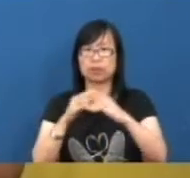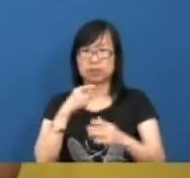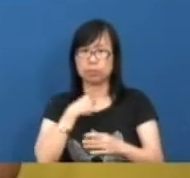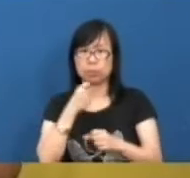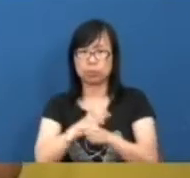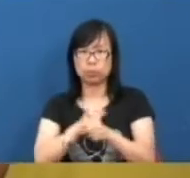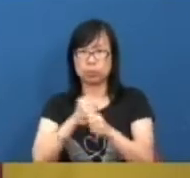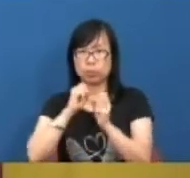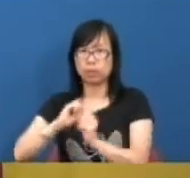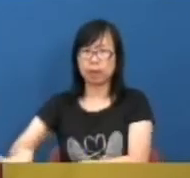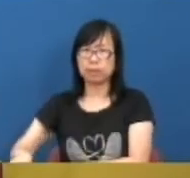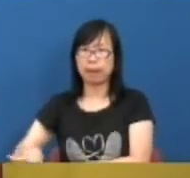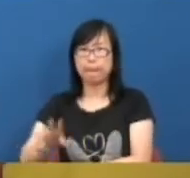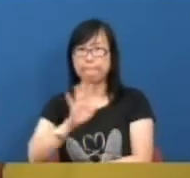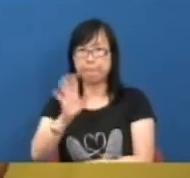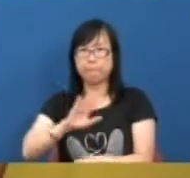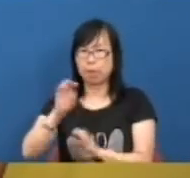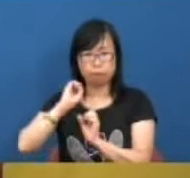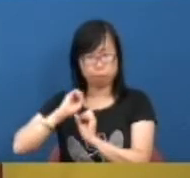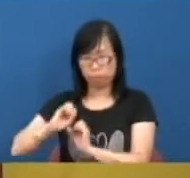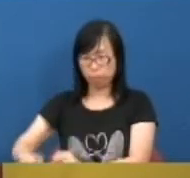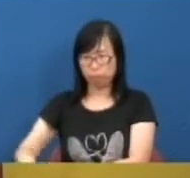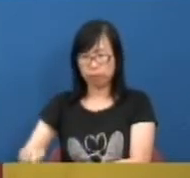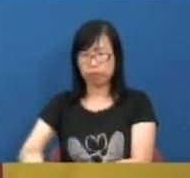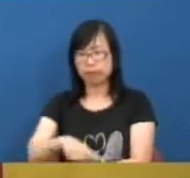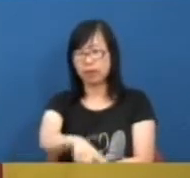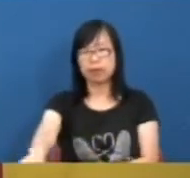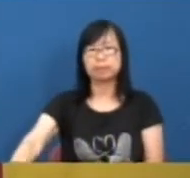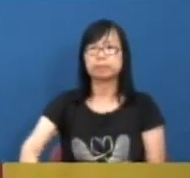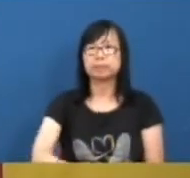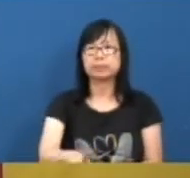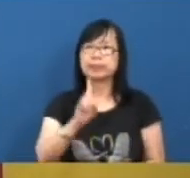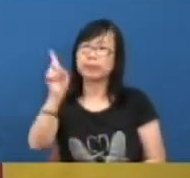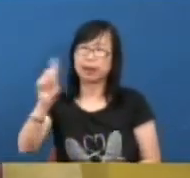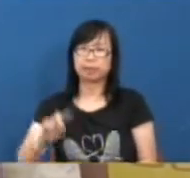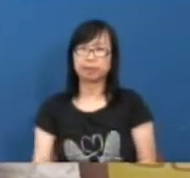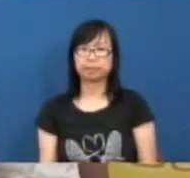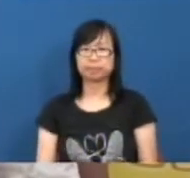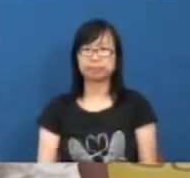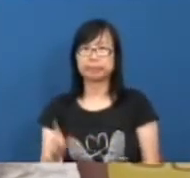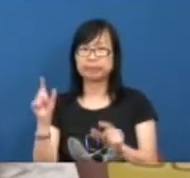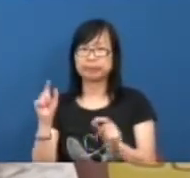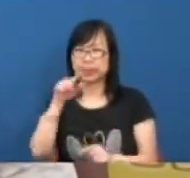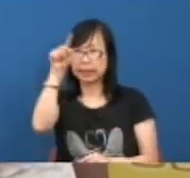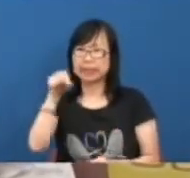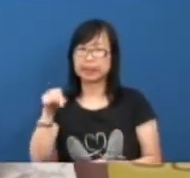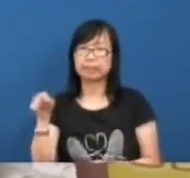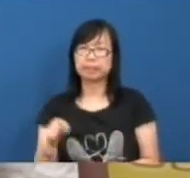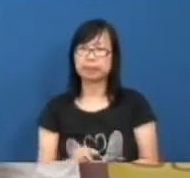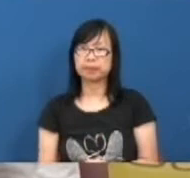咧垃圾不落地。垃圾不落地，咁垃圾不落地即係點解？其實 垃圾不落地即